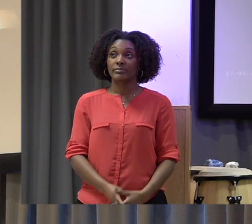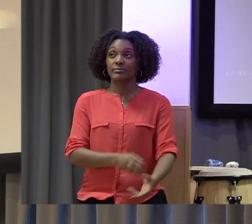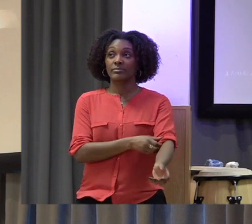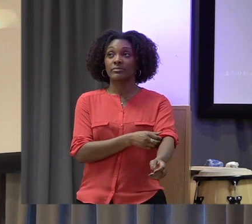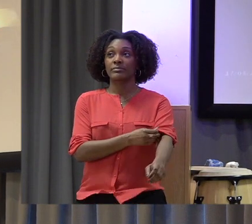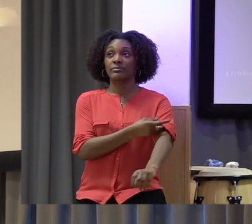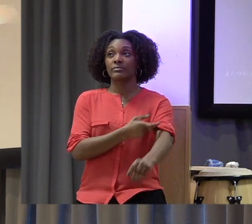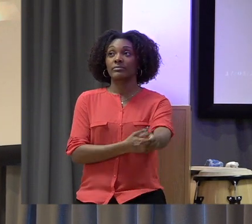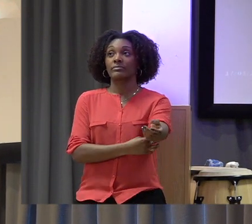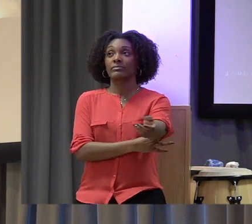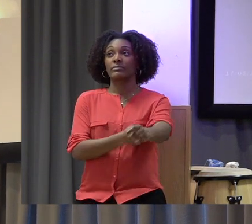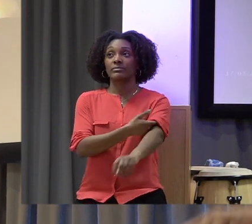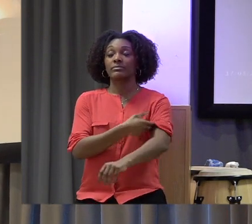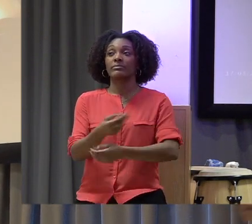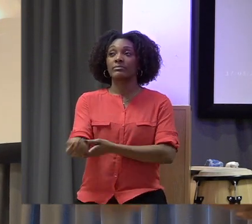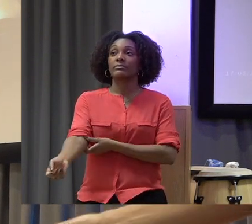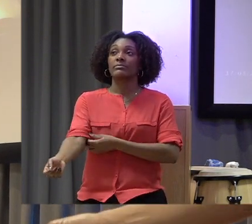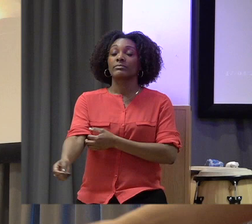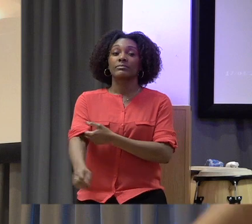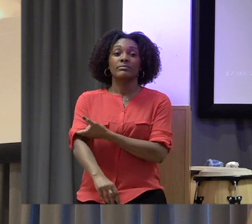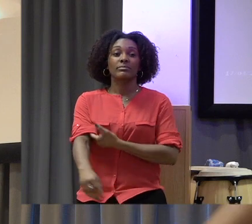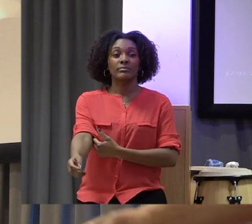Matthieu chapitre 4.